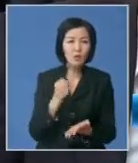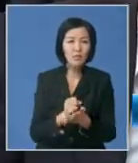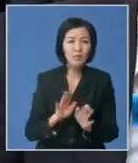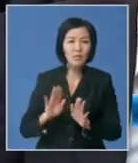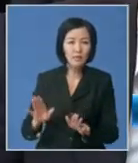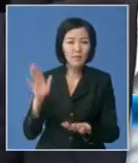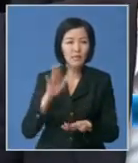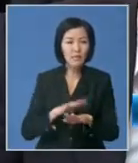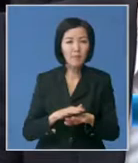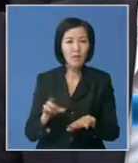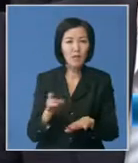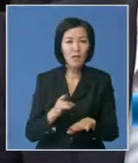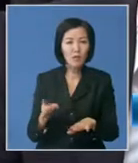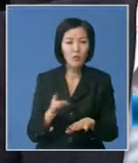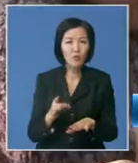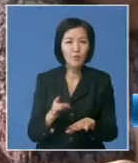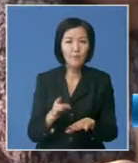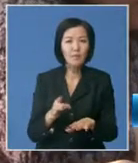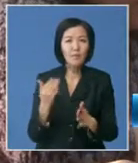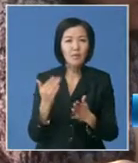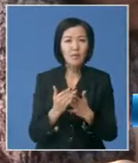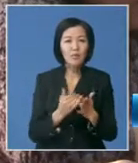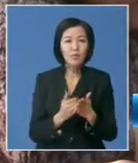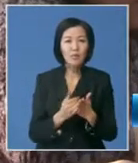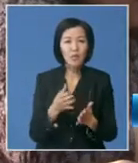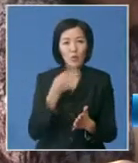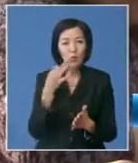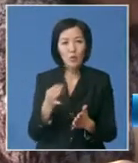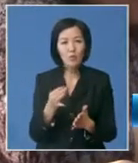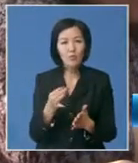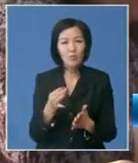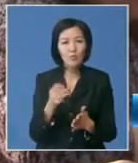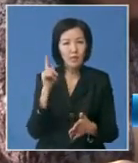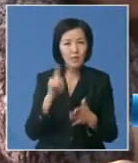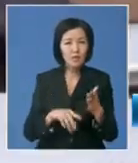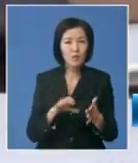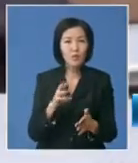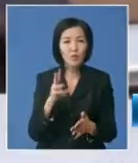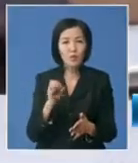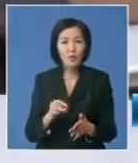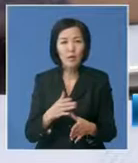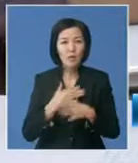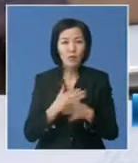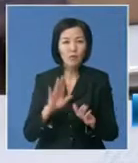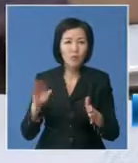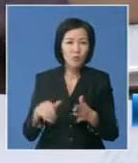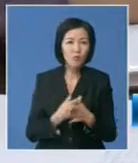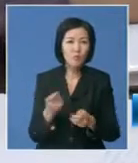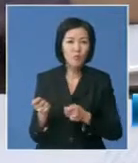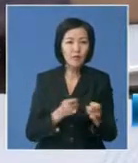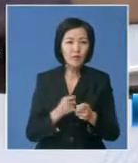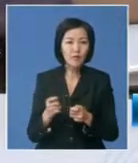акима района такое послужной список и наработанный опыт выразил надежду жалоба more помогут новому руководителю